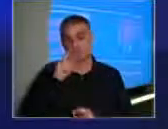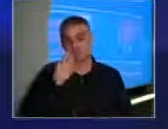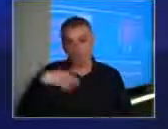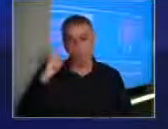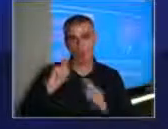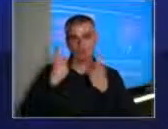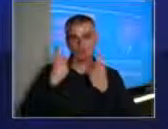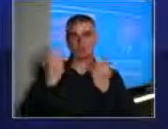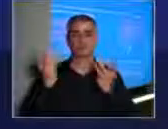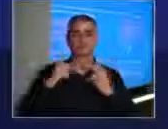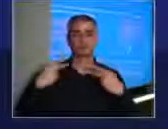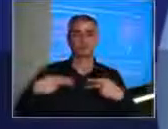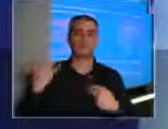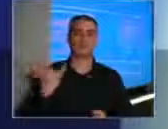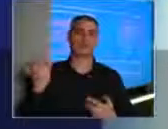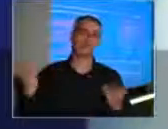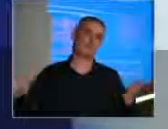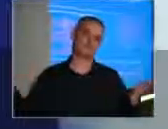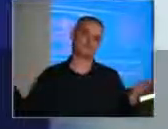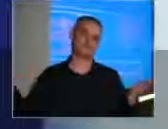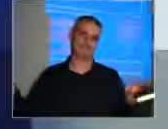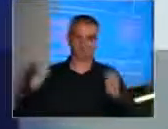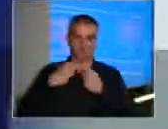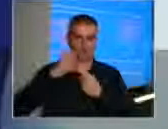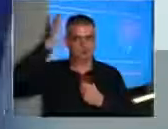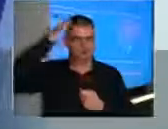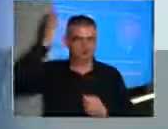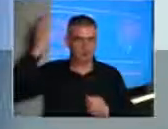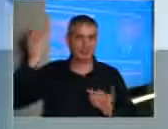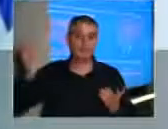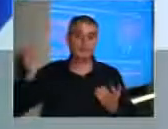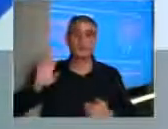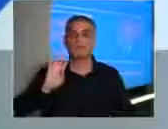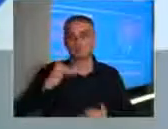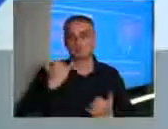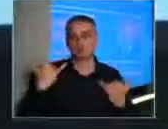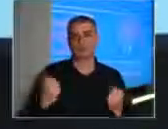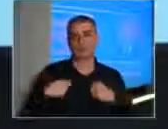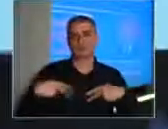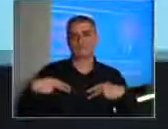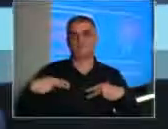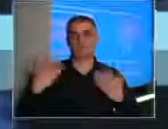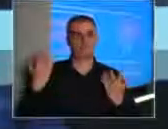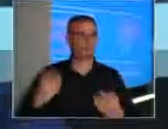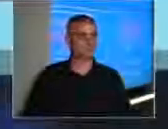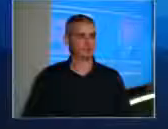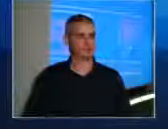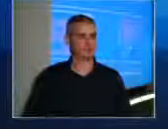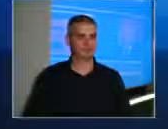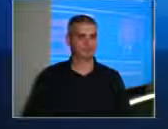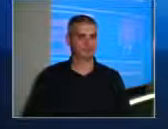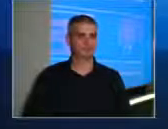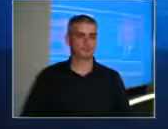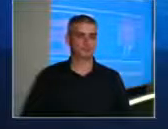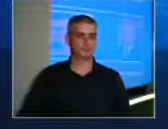לקרות, אשרי המפחד תמיד, את יודעת, לגבי נפתלי בנט, אז נתניהו מפחד תמיד. טוב, מה שברור הוא שתראה,